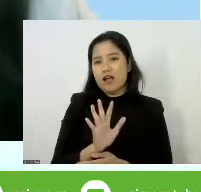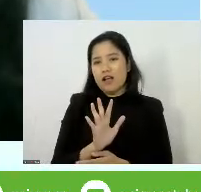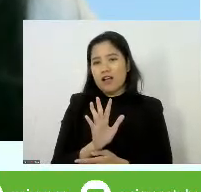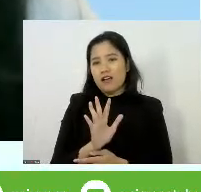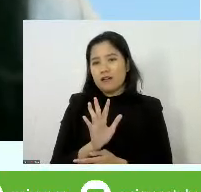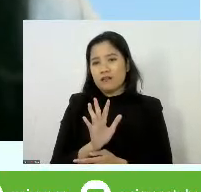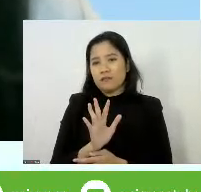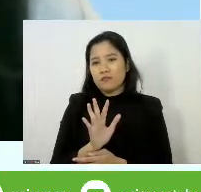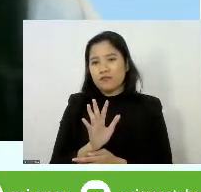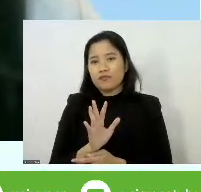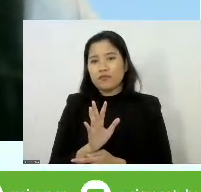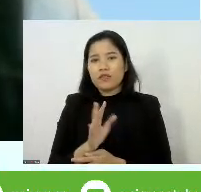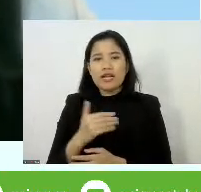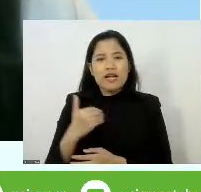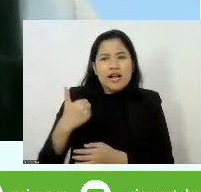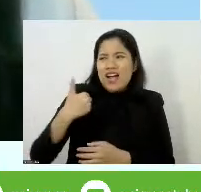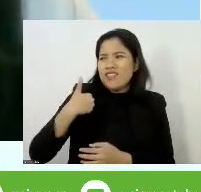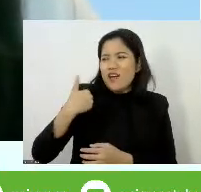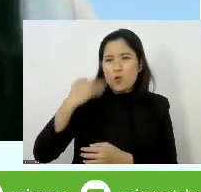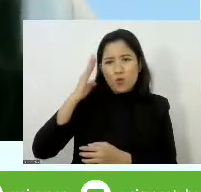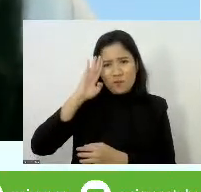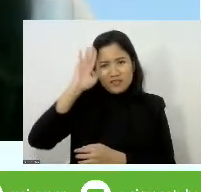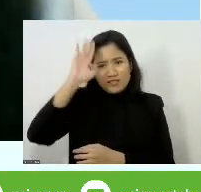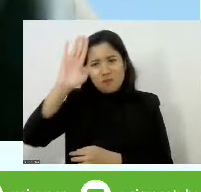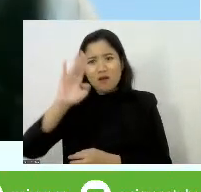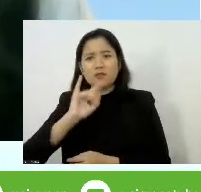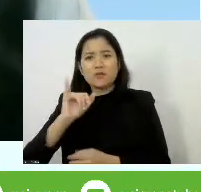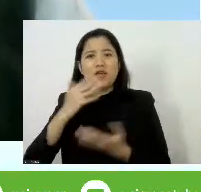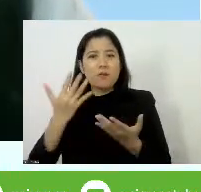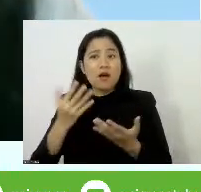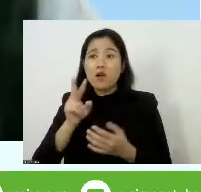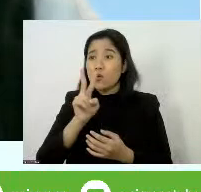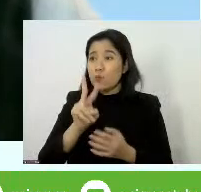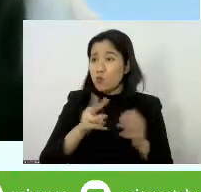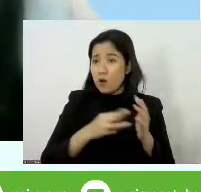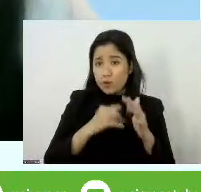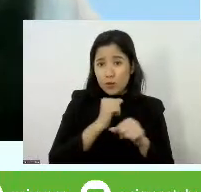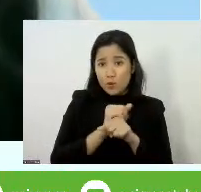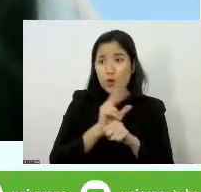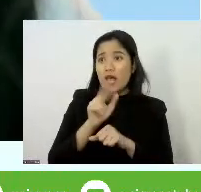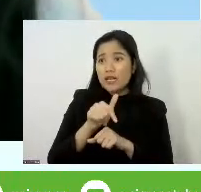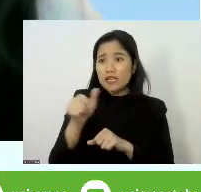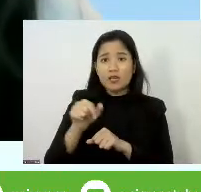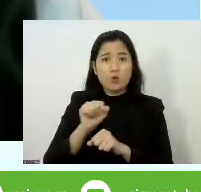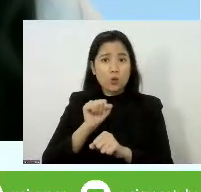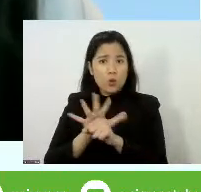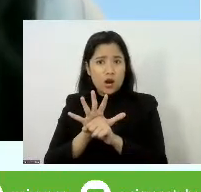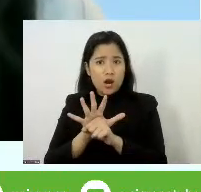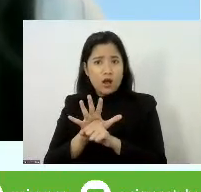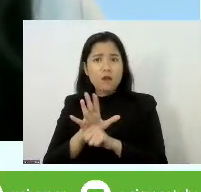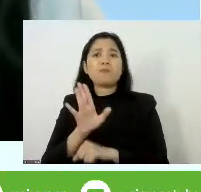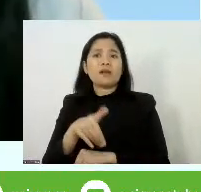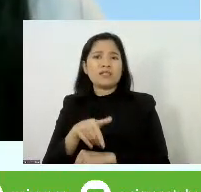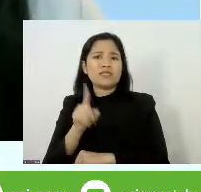ya kita tidak begitu tahu masa depannya bahwa keinginannya ya gitu dua minggu lagi masih ada virus Corona